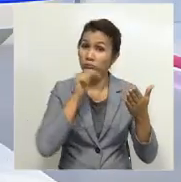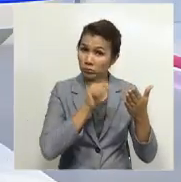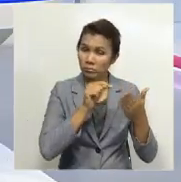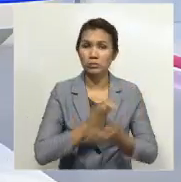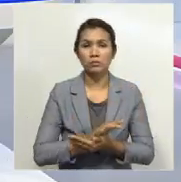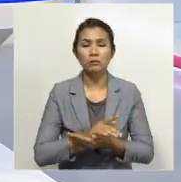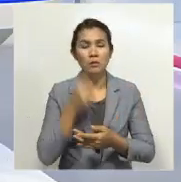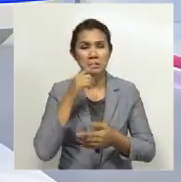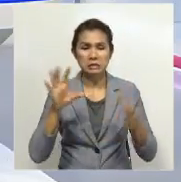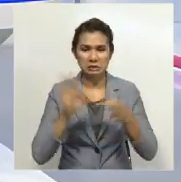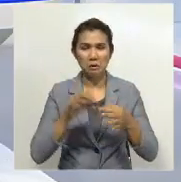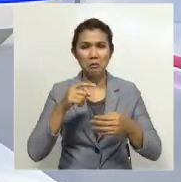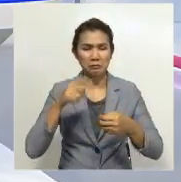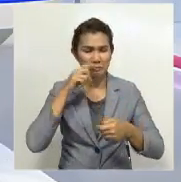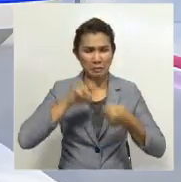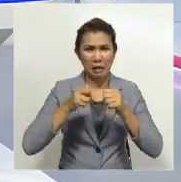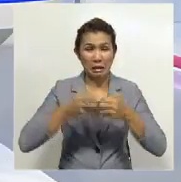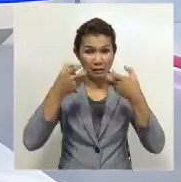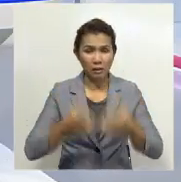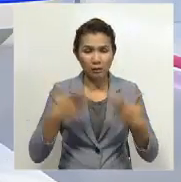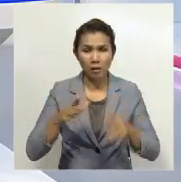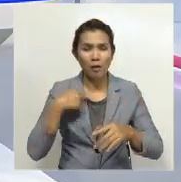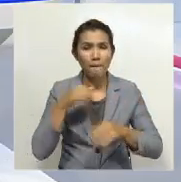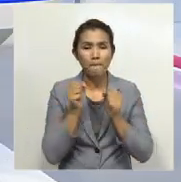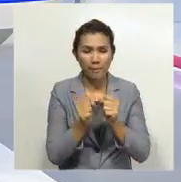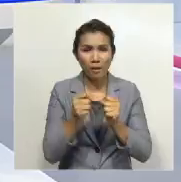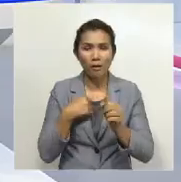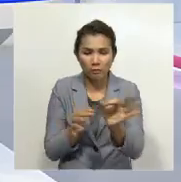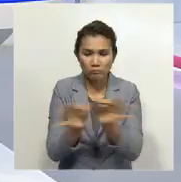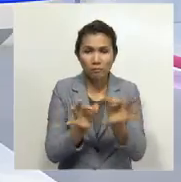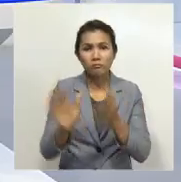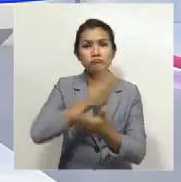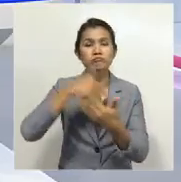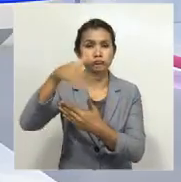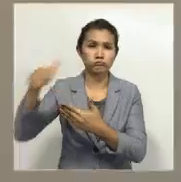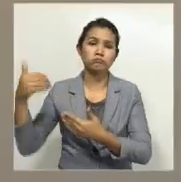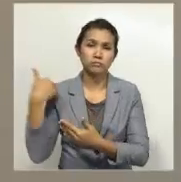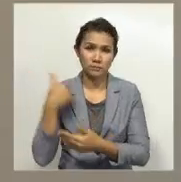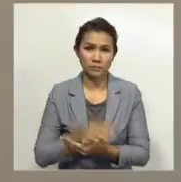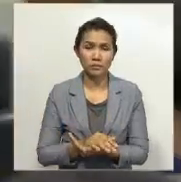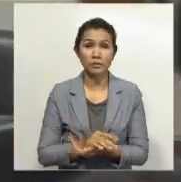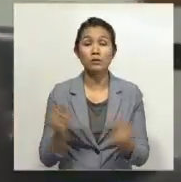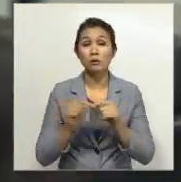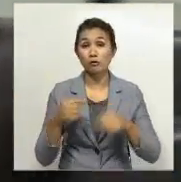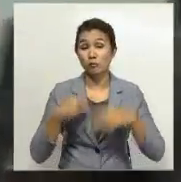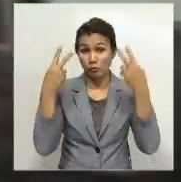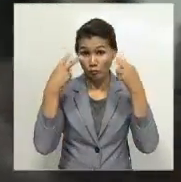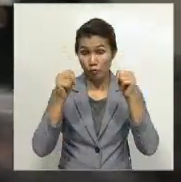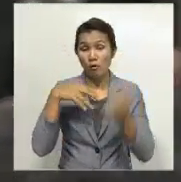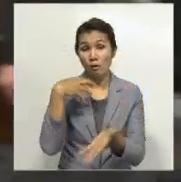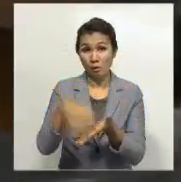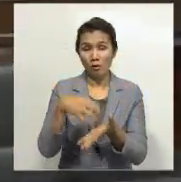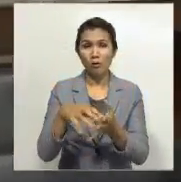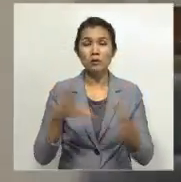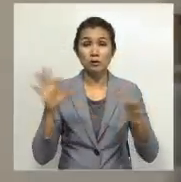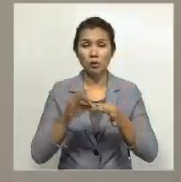ที่เป็นคดีอุกชะกันและพร้อมที่จะมีการเร่งทำความเข้าใจต่อต่างประเทศกรณีดังกล่าวโดยพลเอกประยุทธ์จันทร์โอชานายกรัฐมนตรีนะครับระบุว่า